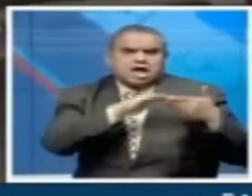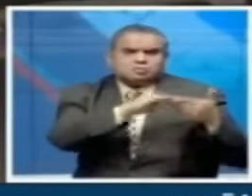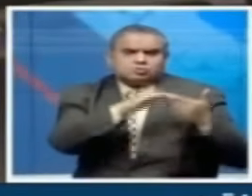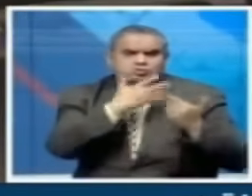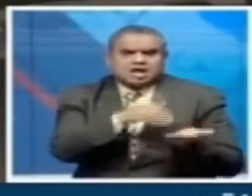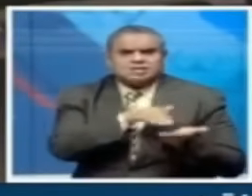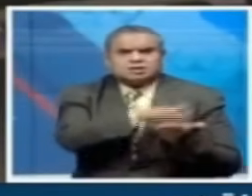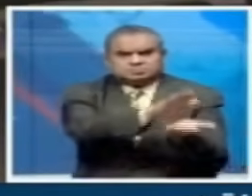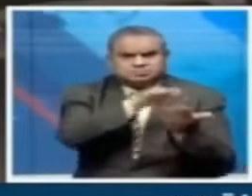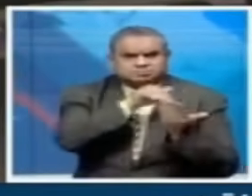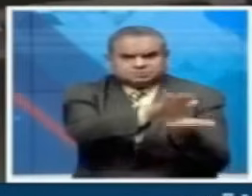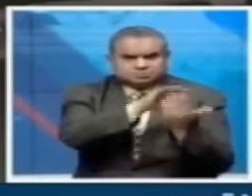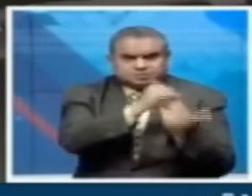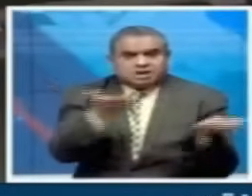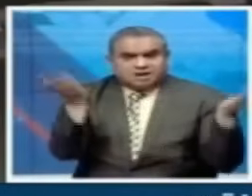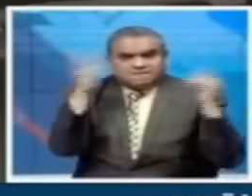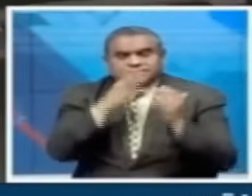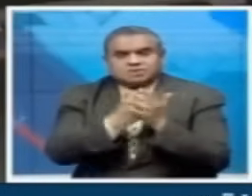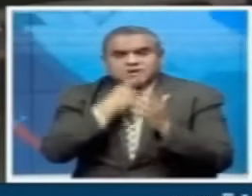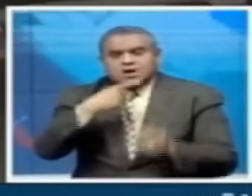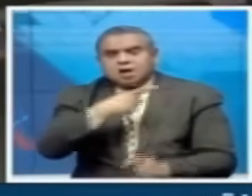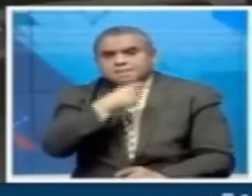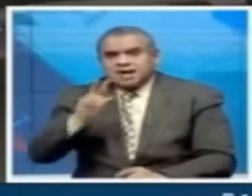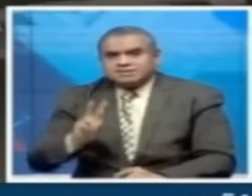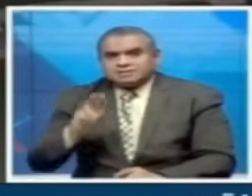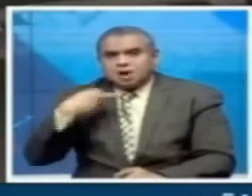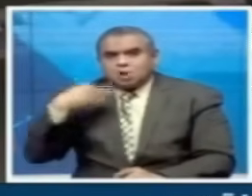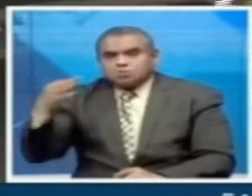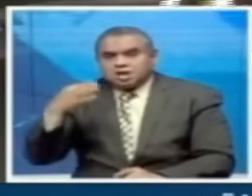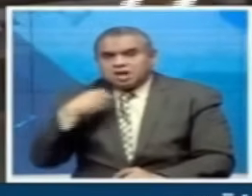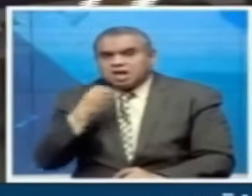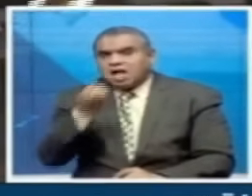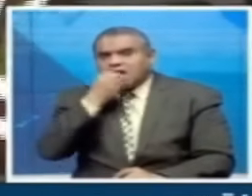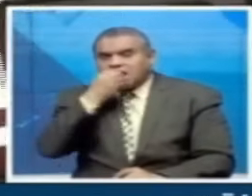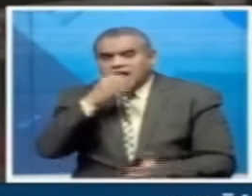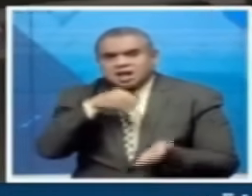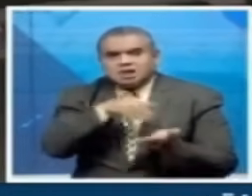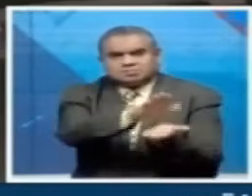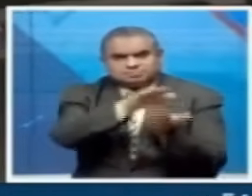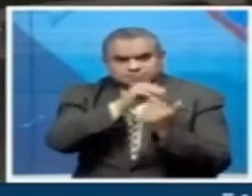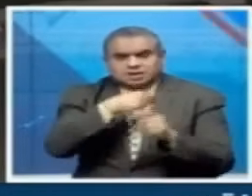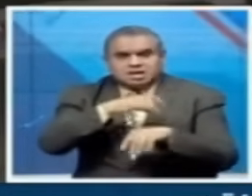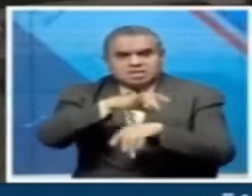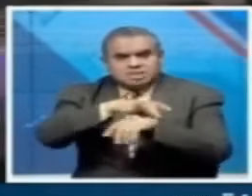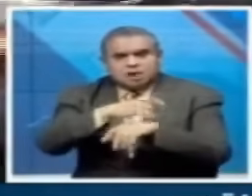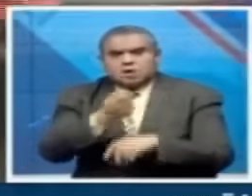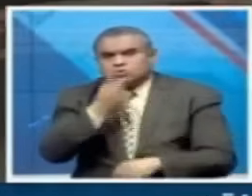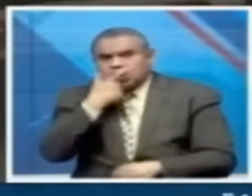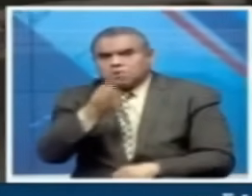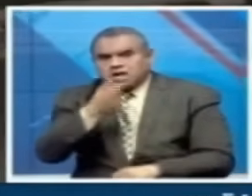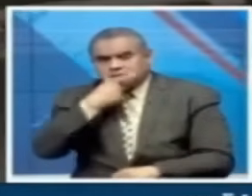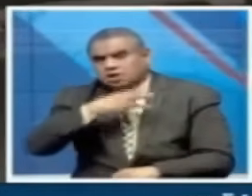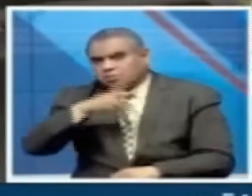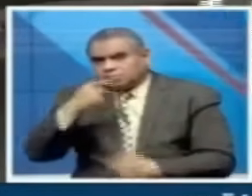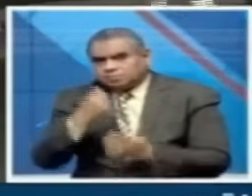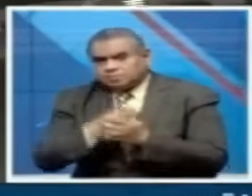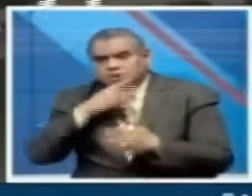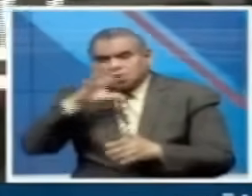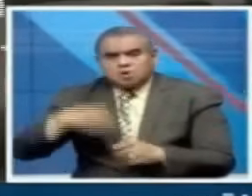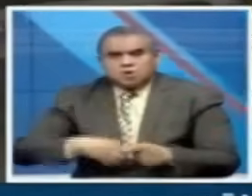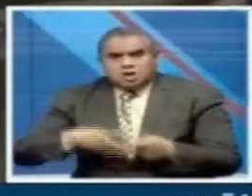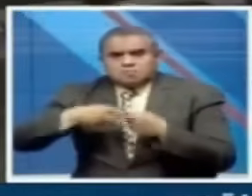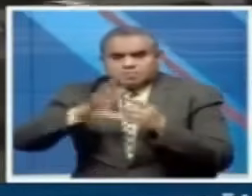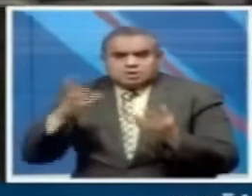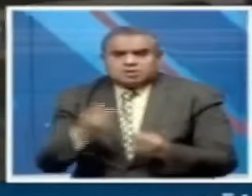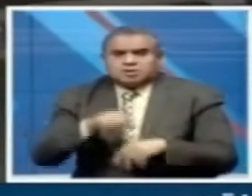من 237 شاحنة محملة بالمواد الغذائية والأدوية والمستلزمات الطبية وبعض المعدات إلى